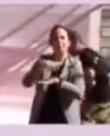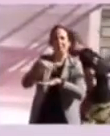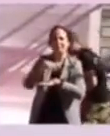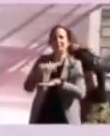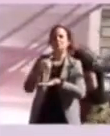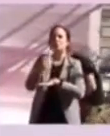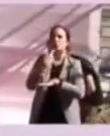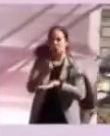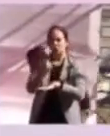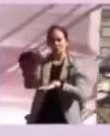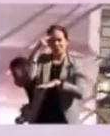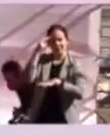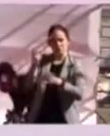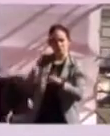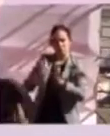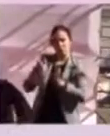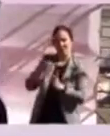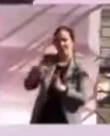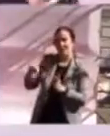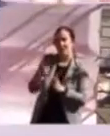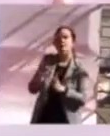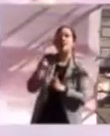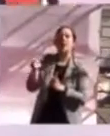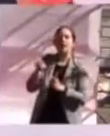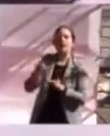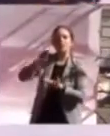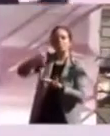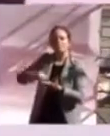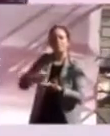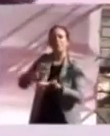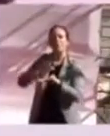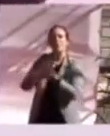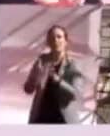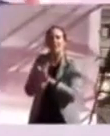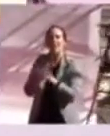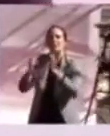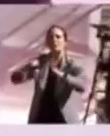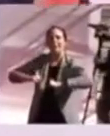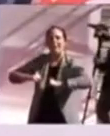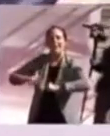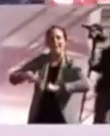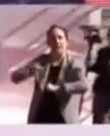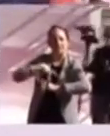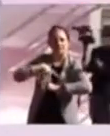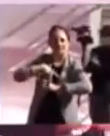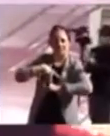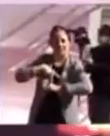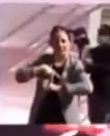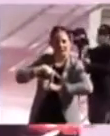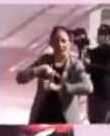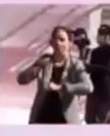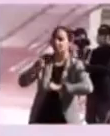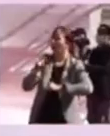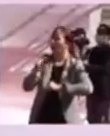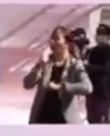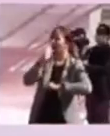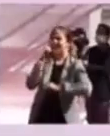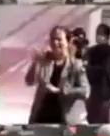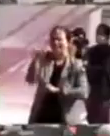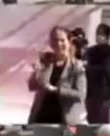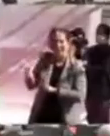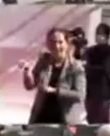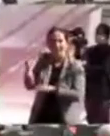della sanità privata ed è vero che lui direttamente senza girarci attorno ha dato un contributo importante per fasi